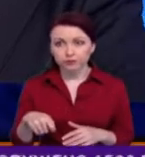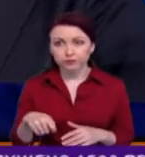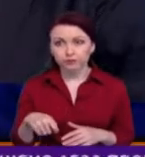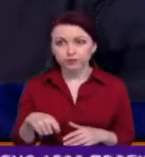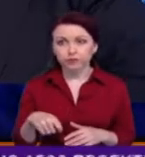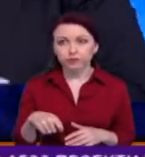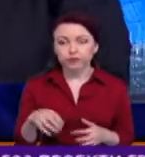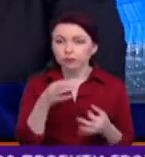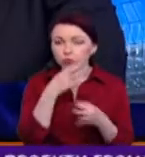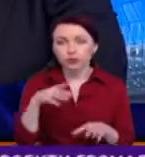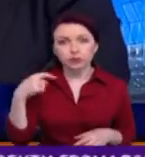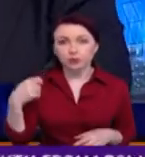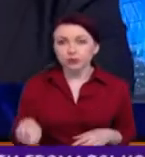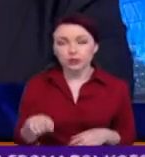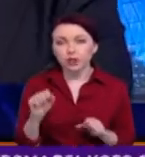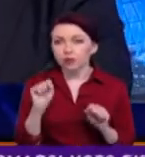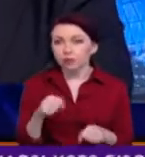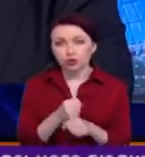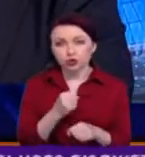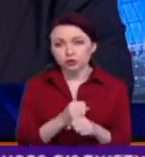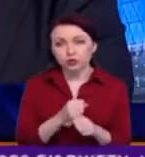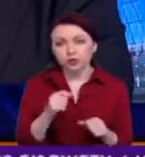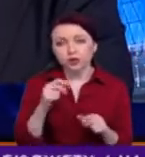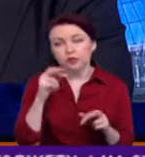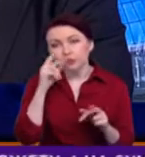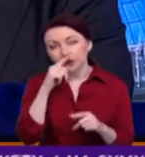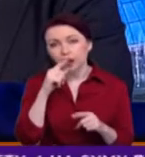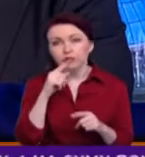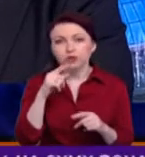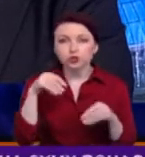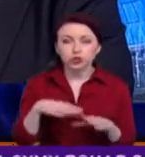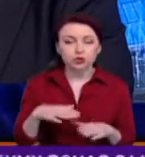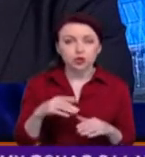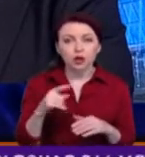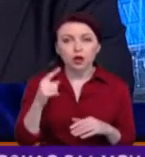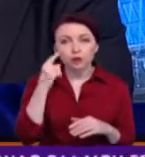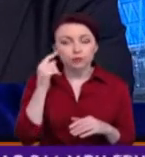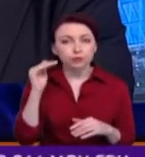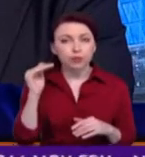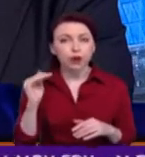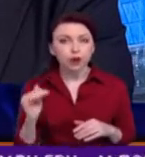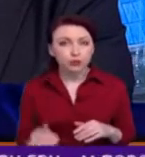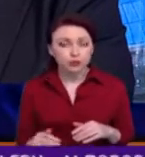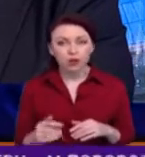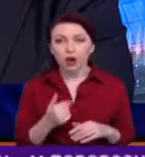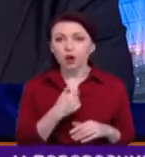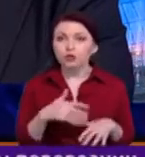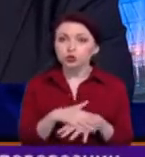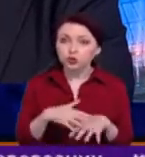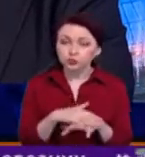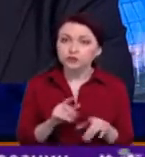ну і будь-який, може робити якісь непопулярні рішення, рейтинг може падати. А наше суспільство, так